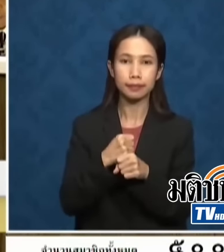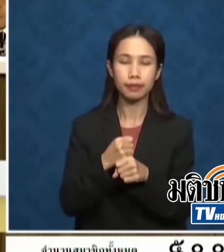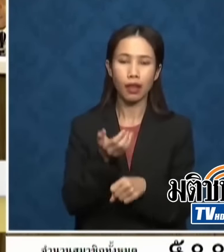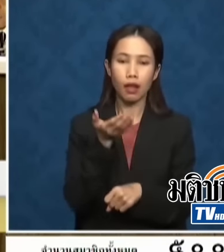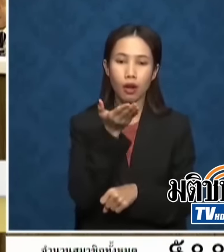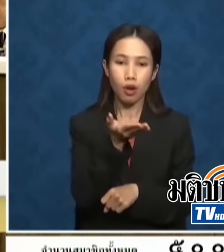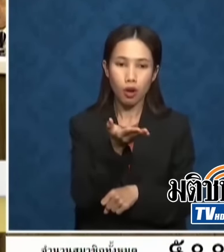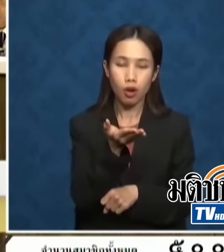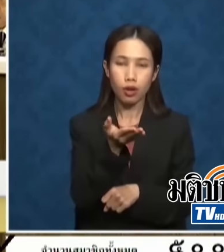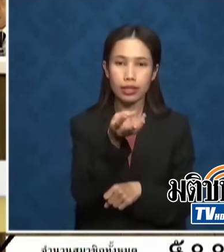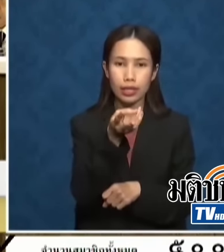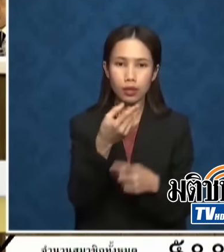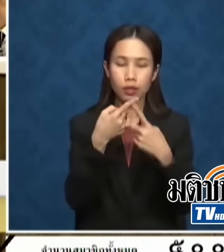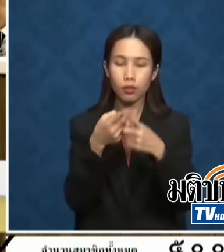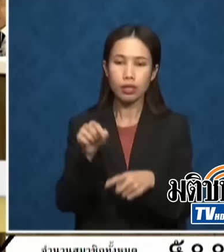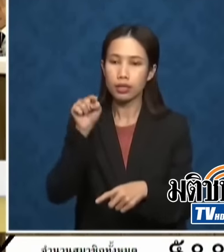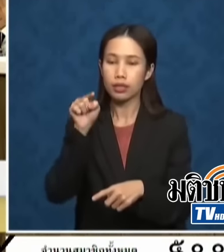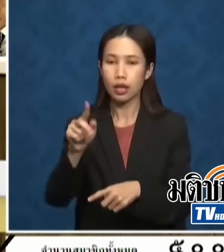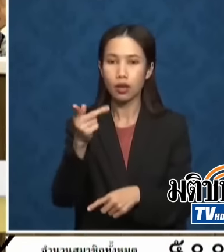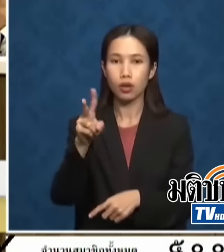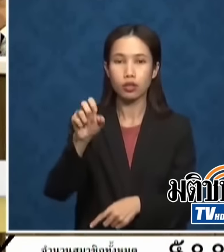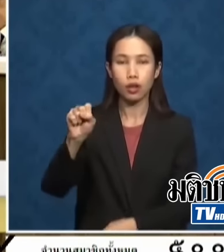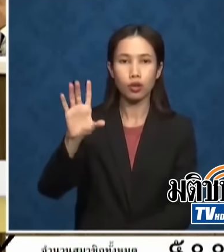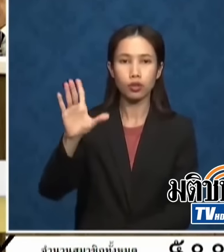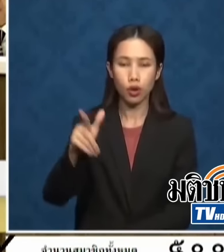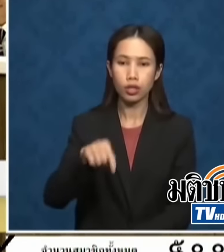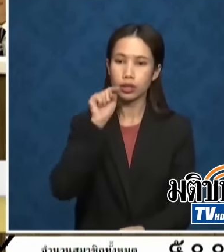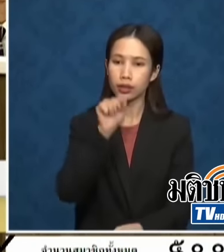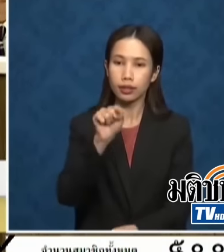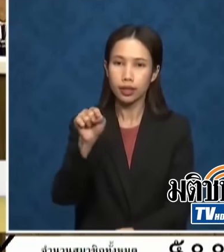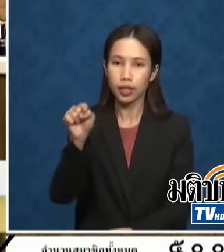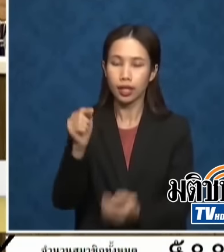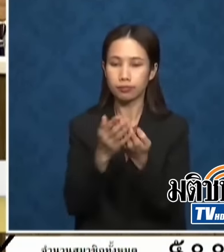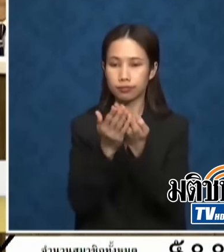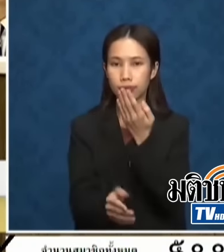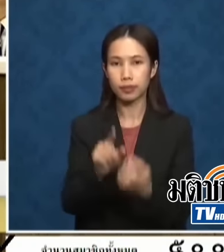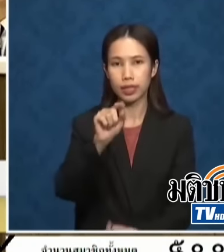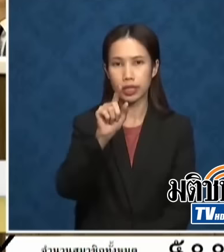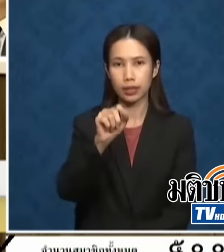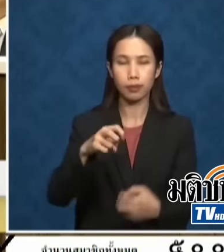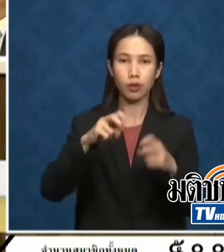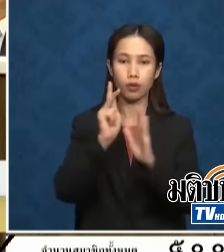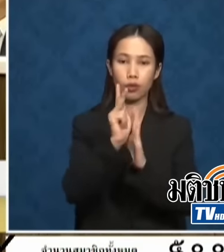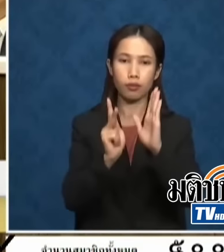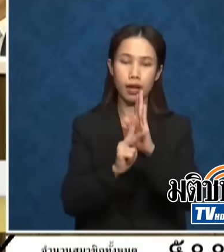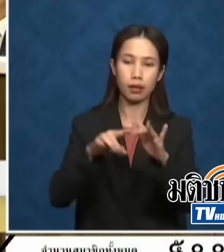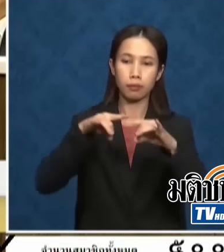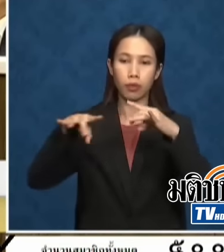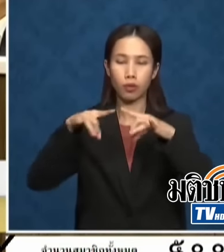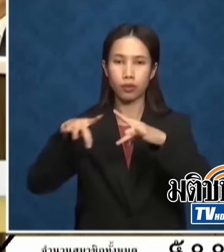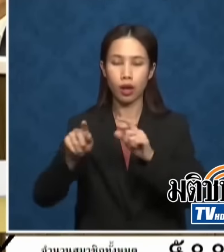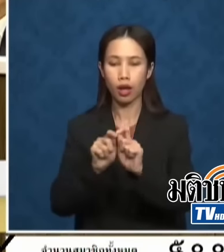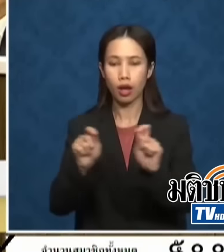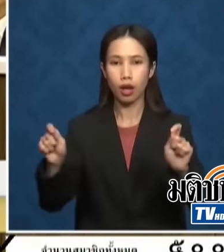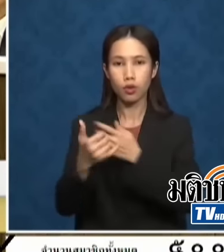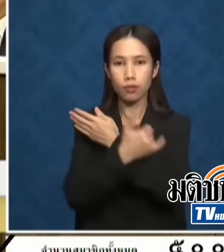ขอมีการออกคำสั่งคสช.ไม่น้อยกว่า20ฉบับขัดต่อหลักการกฎหมายขัดต่ออนุสัญญาระห